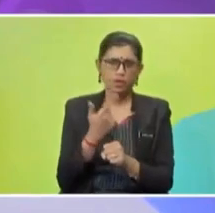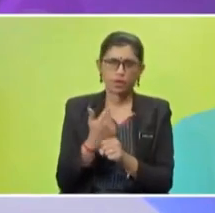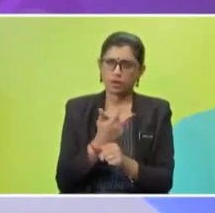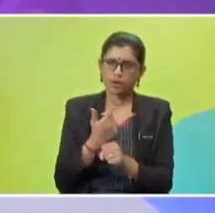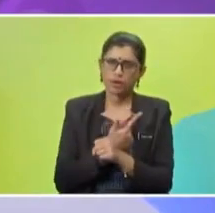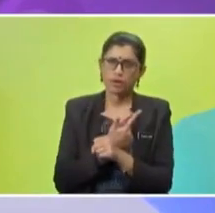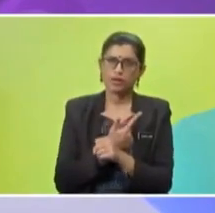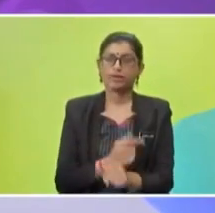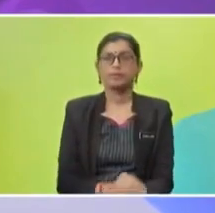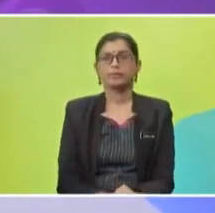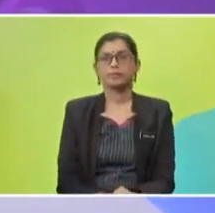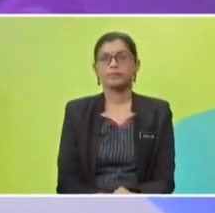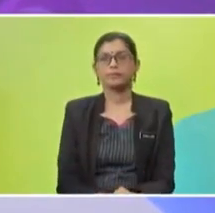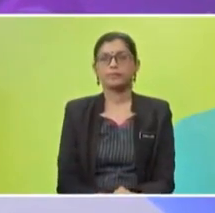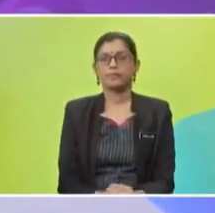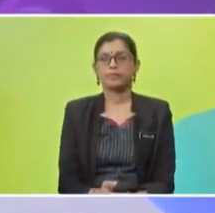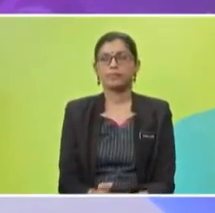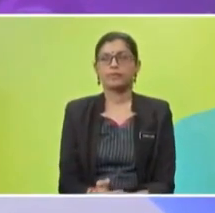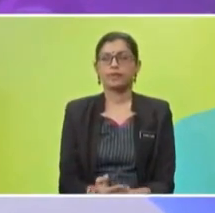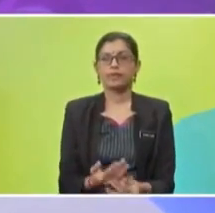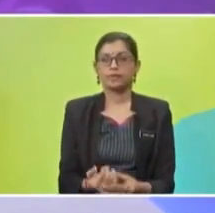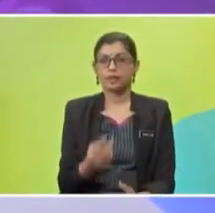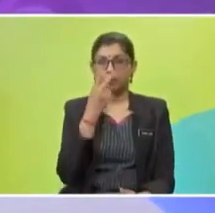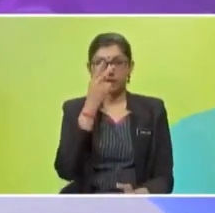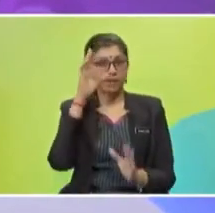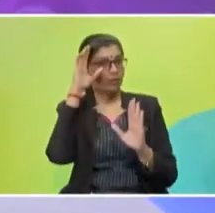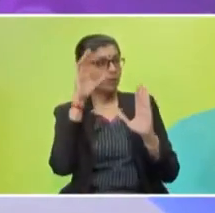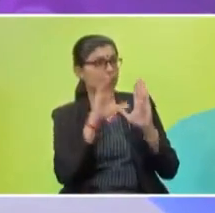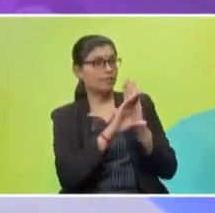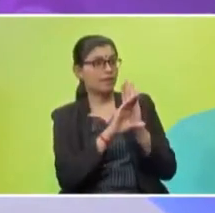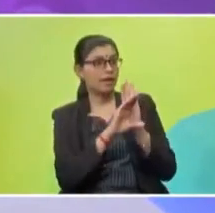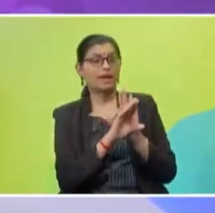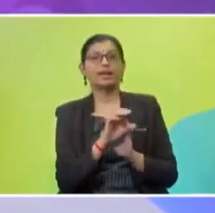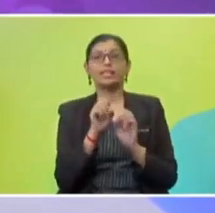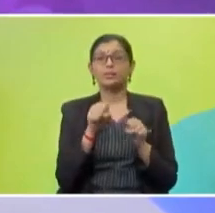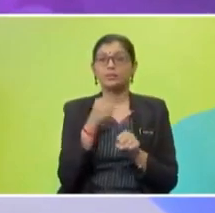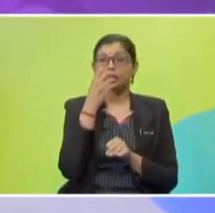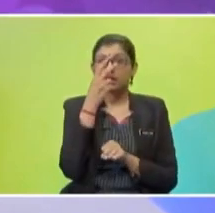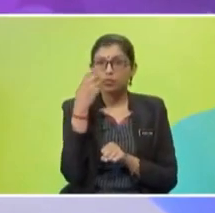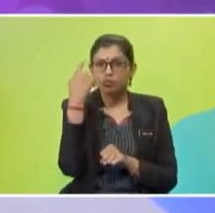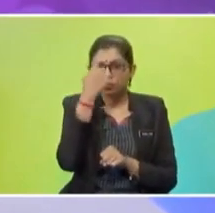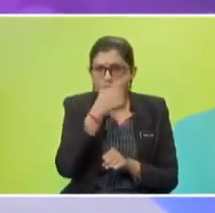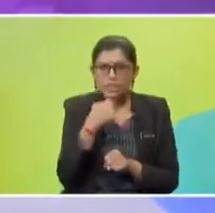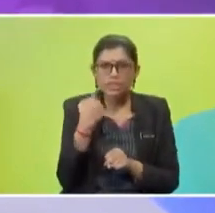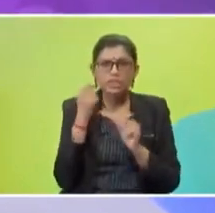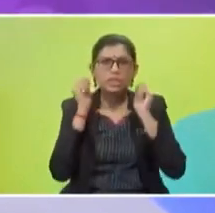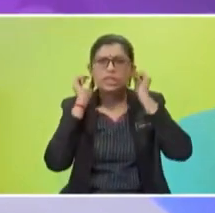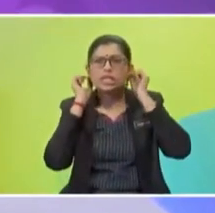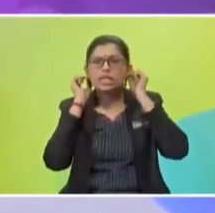Israel Blade tengok gambar kita boleh tengok di punya kriteria yang ada Shade